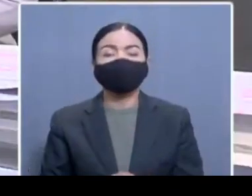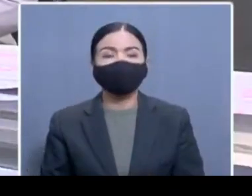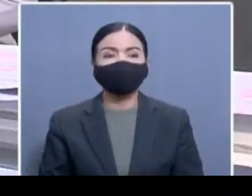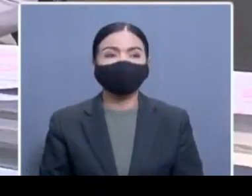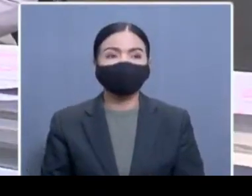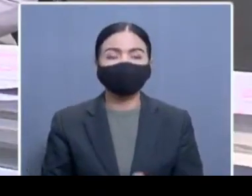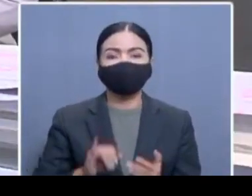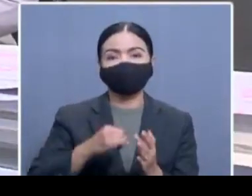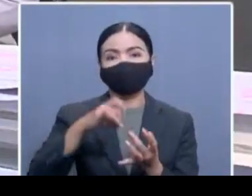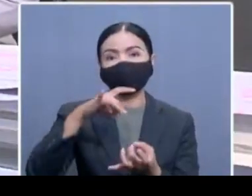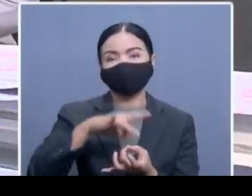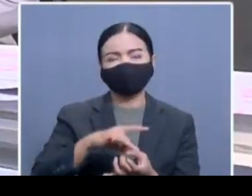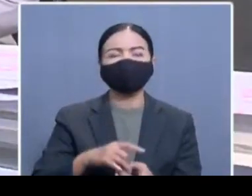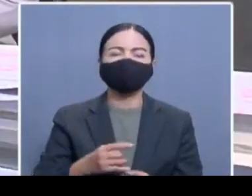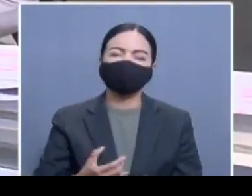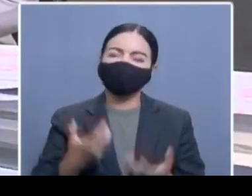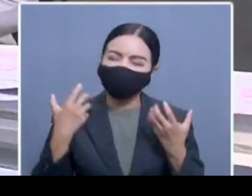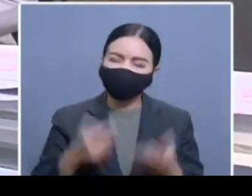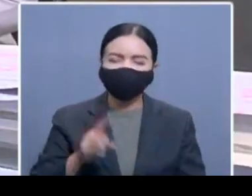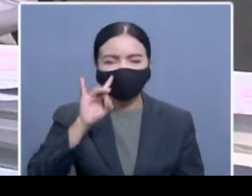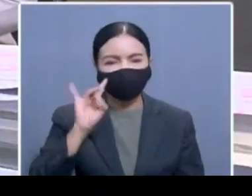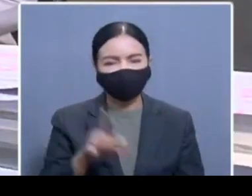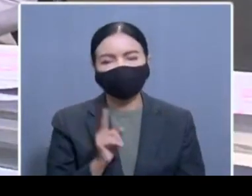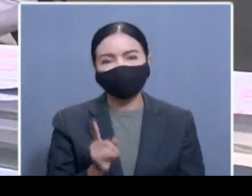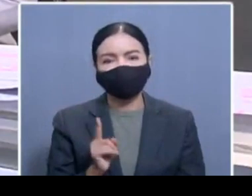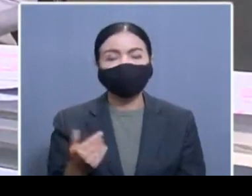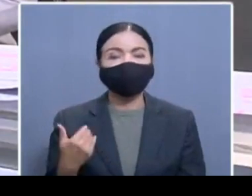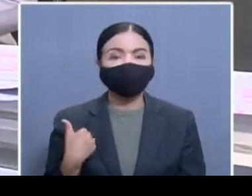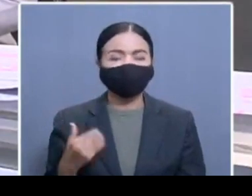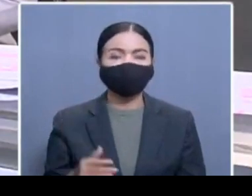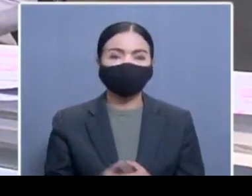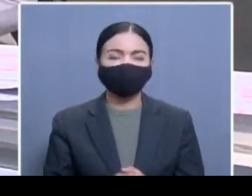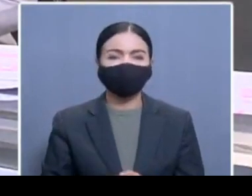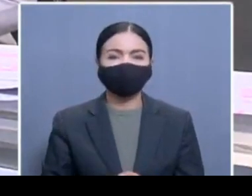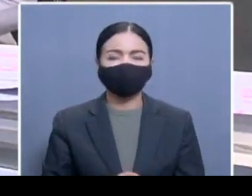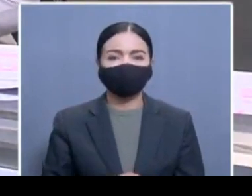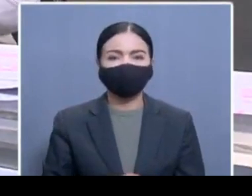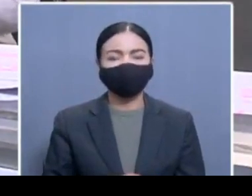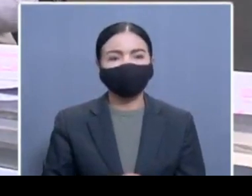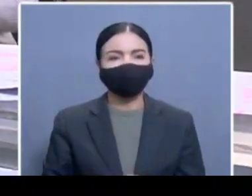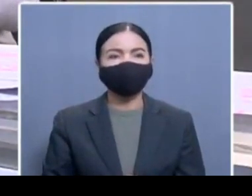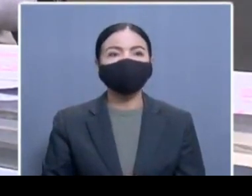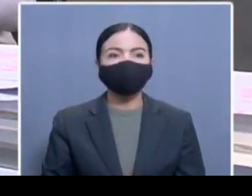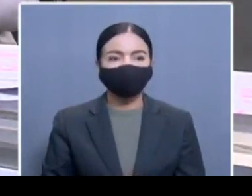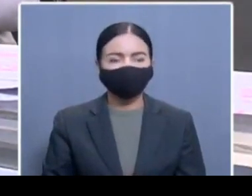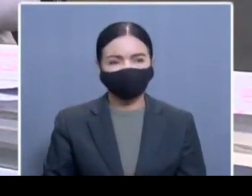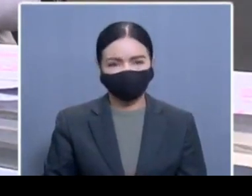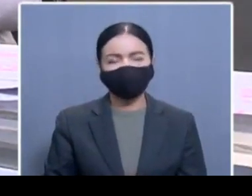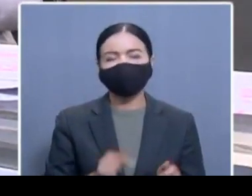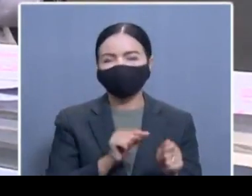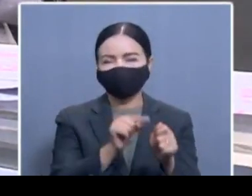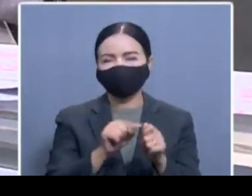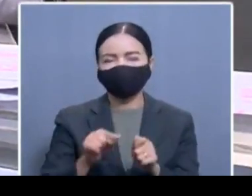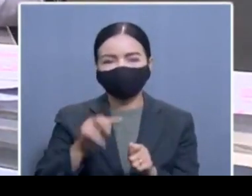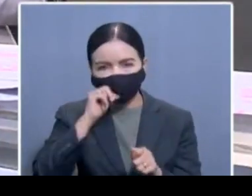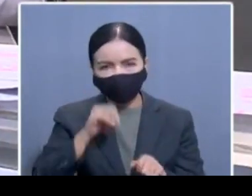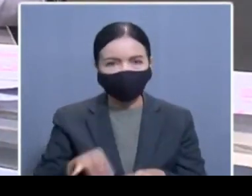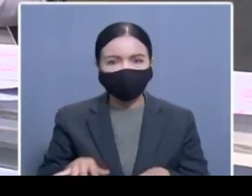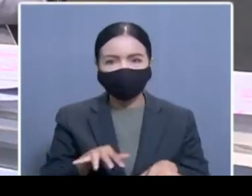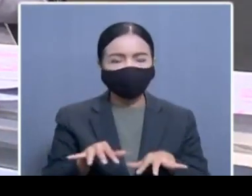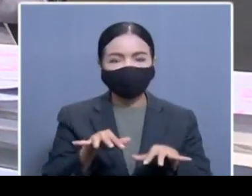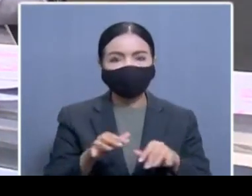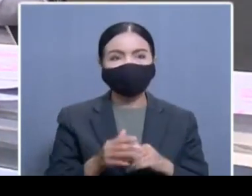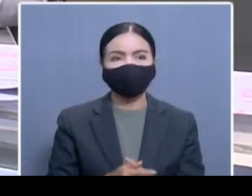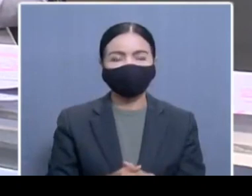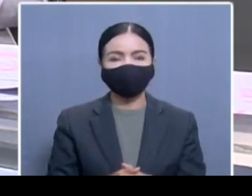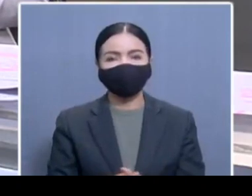ที่สุโขทัยก็หนักนะคะที่ผ่านมาเนี่ยคือระดับน้ำเนี่ยนะคะก็หลายพื้นที่เขาโดนไปหลายอำเภอเหมือนกันแต่ปรากฏว่าล่าสุ